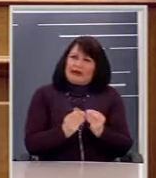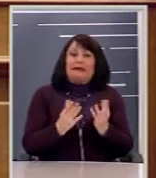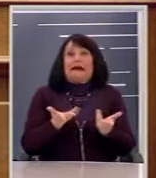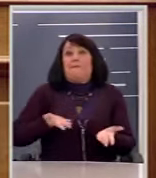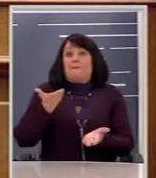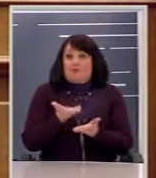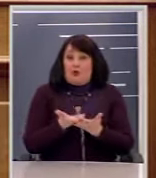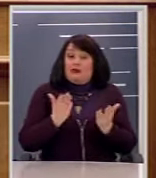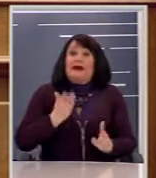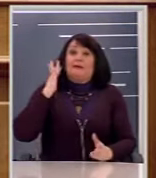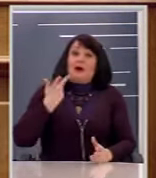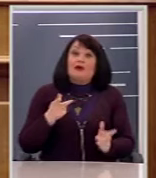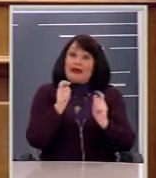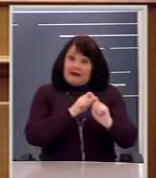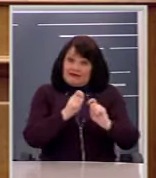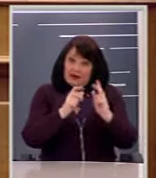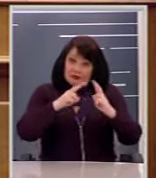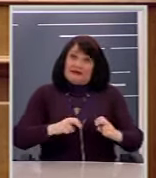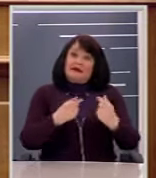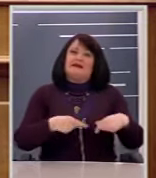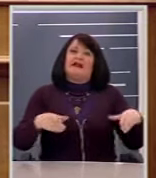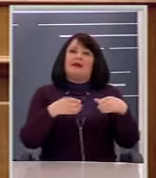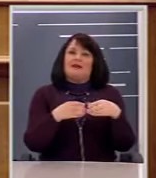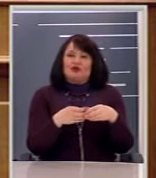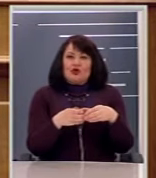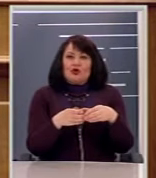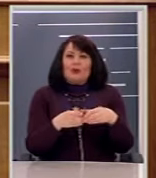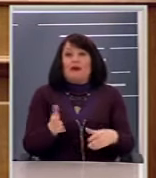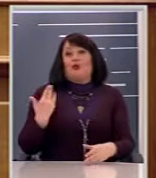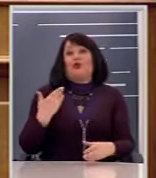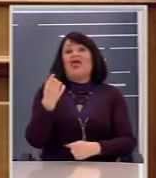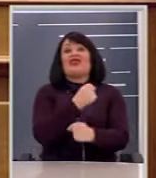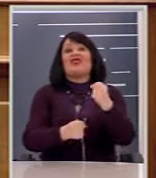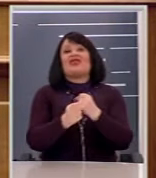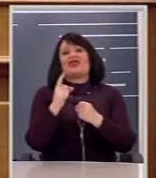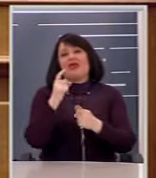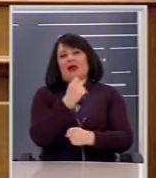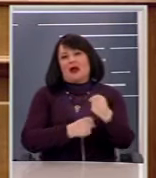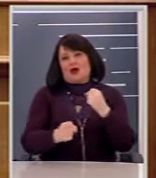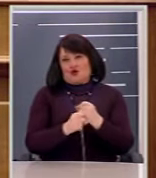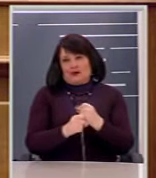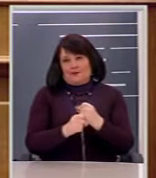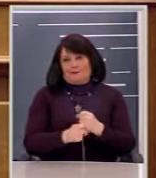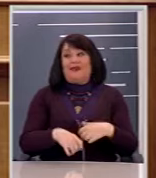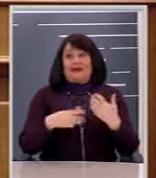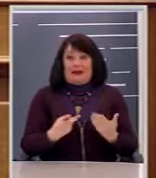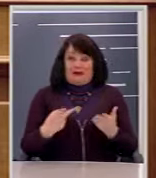πρότεινε η κυρία Μπακογιάννη τη σύσταση Εξεταστικής Επιτροπής? Για τα τελευταία 10 χρόνια. Δηλαδή, από